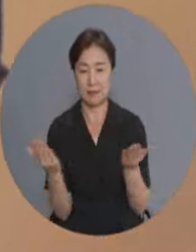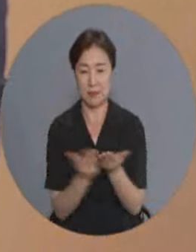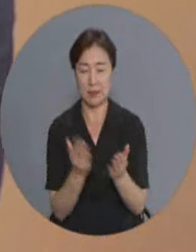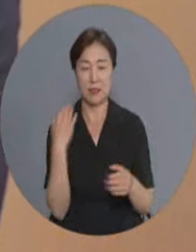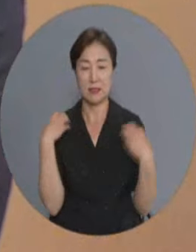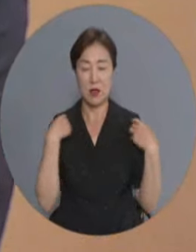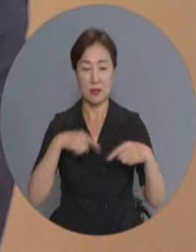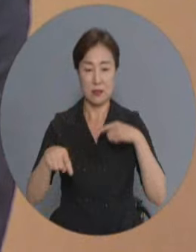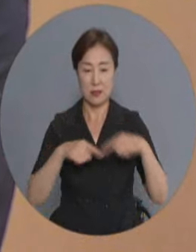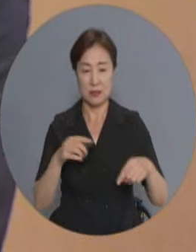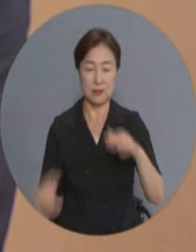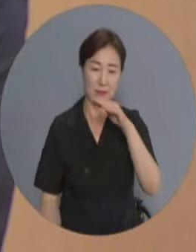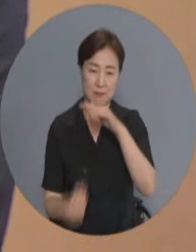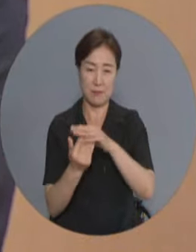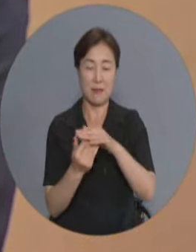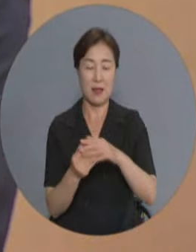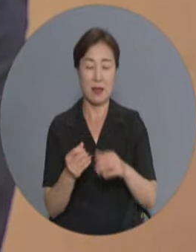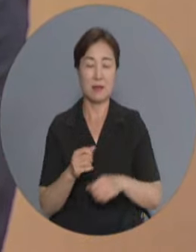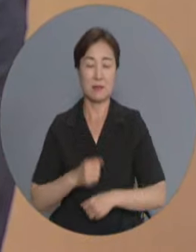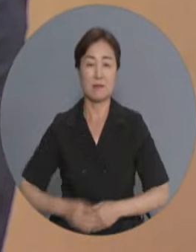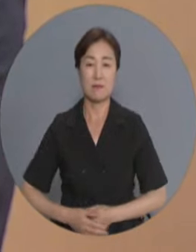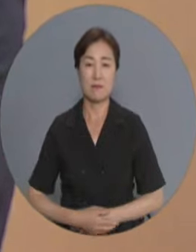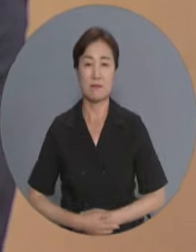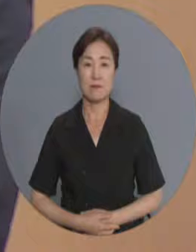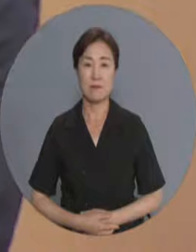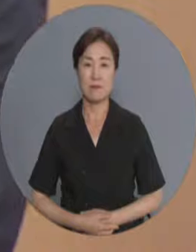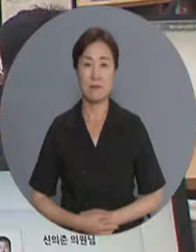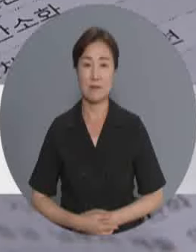실현하도록 앞장서겠다고 밝혔습니다.